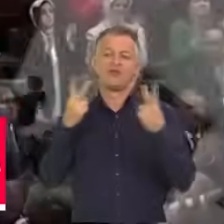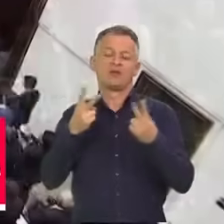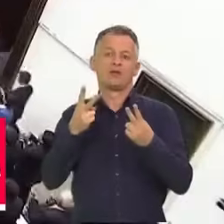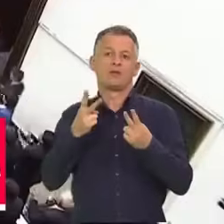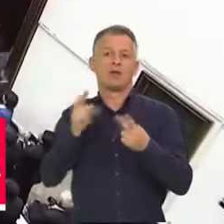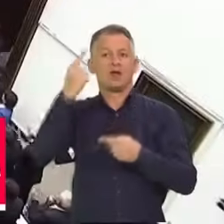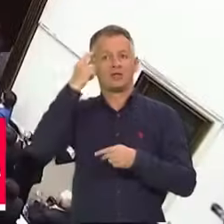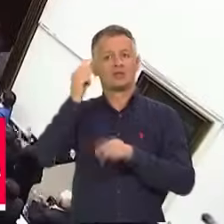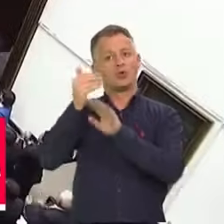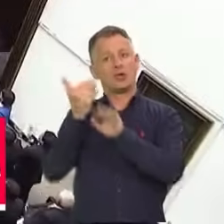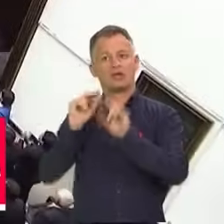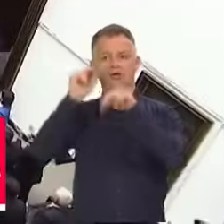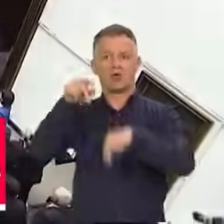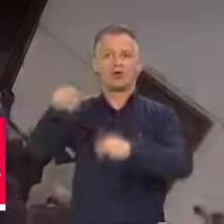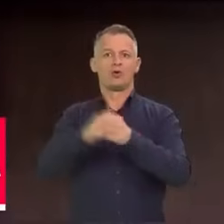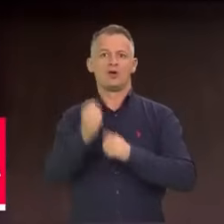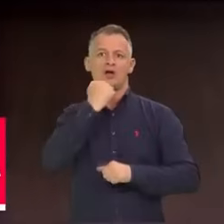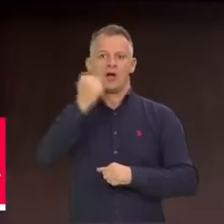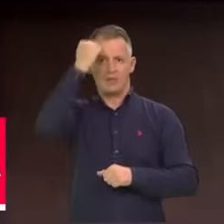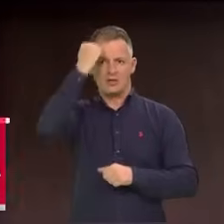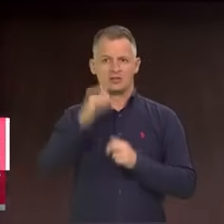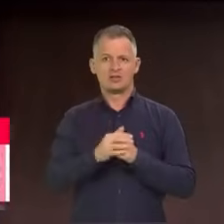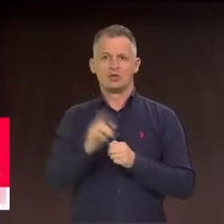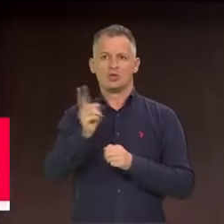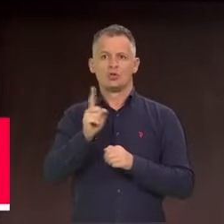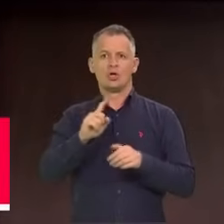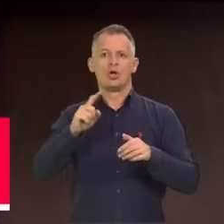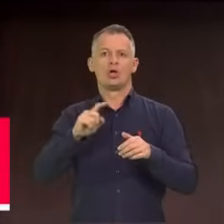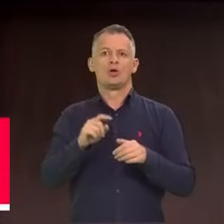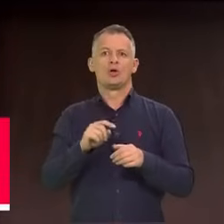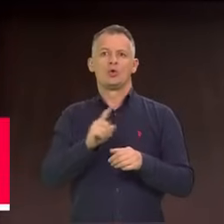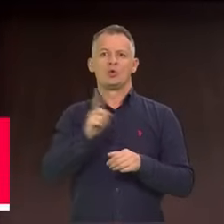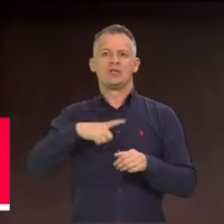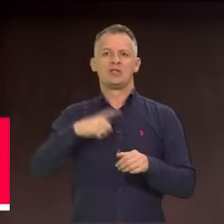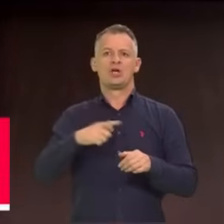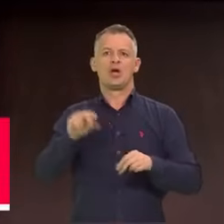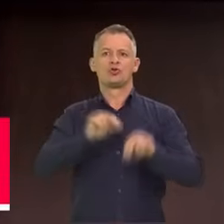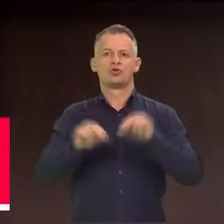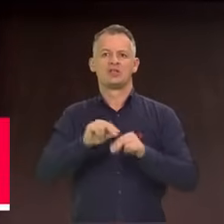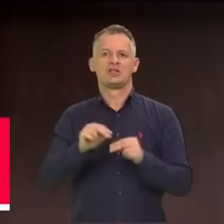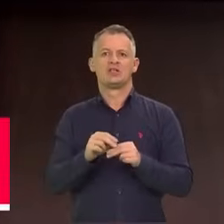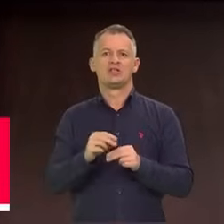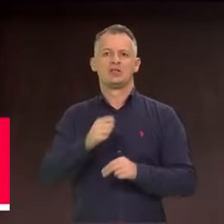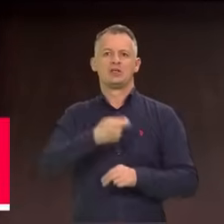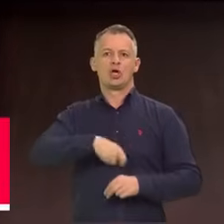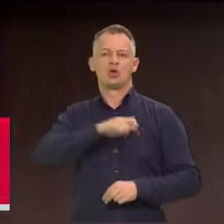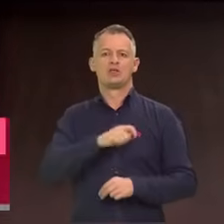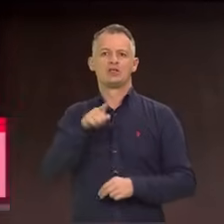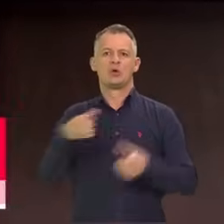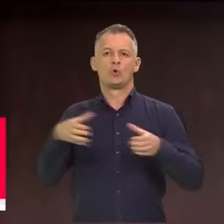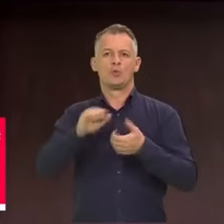planificată. The Hamas bir terör örgütü değil, topraklarını